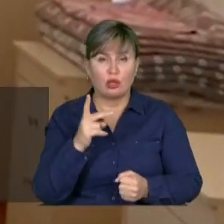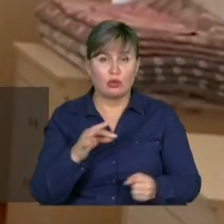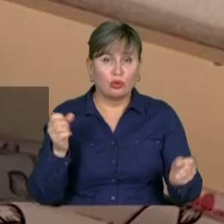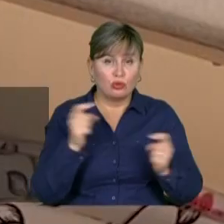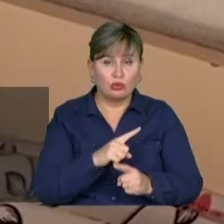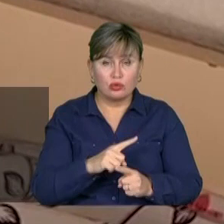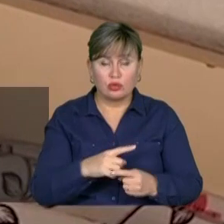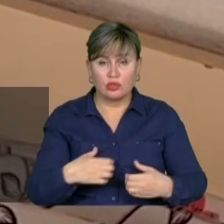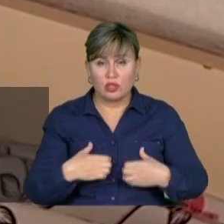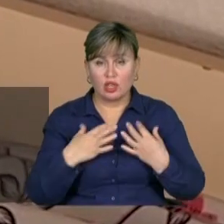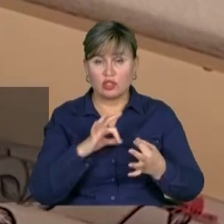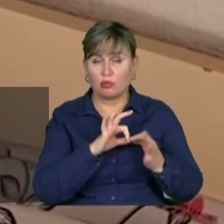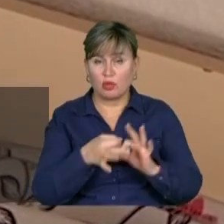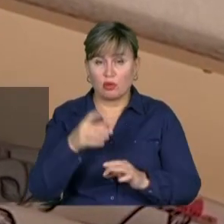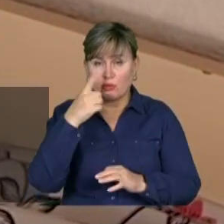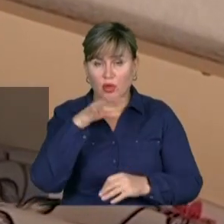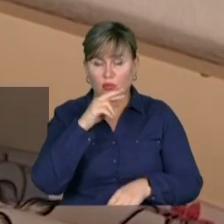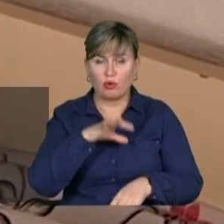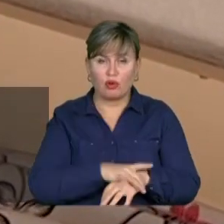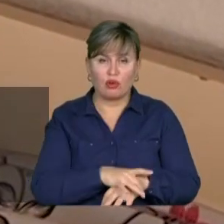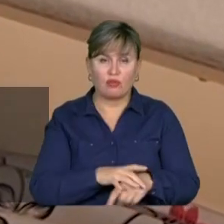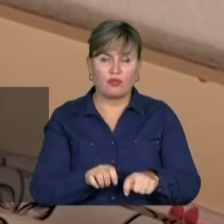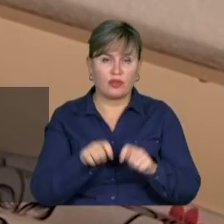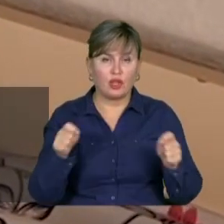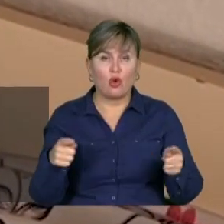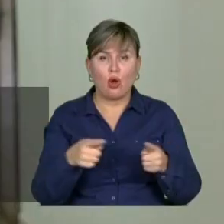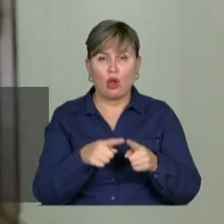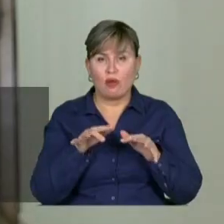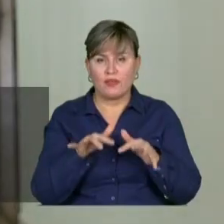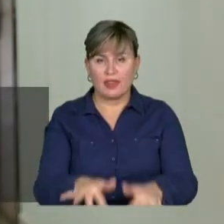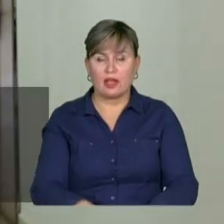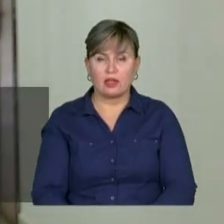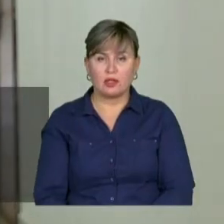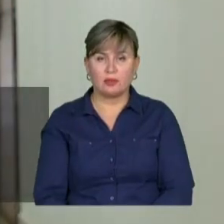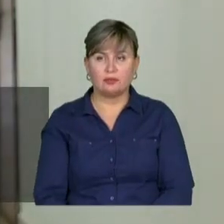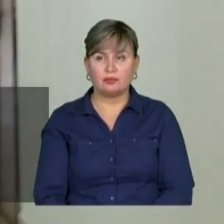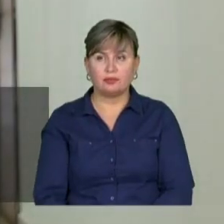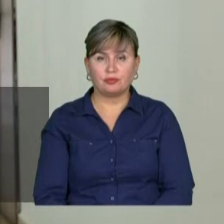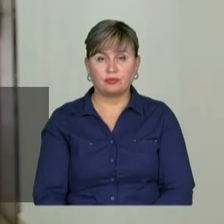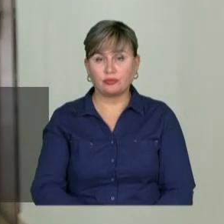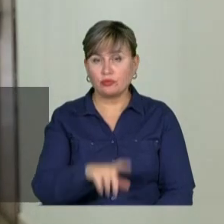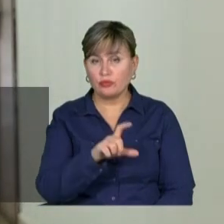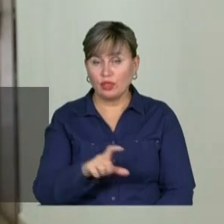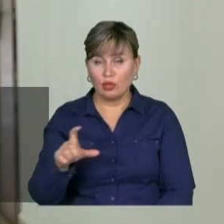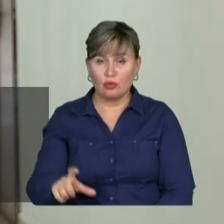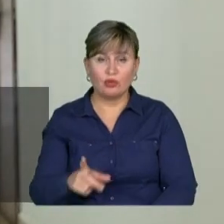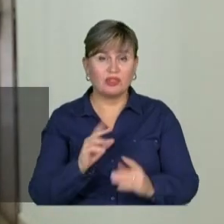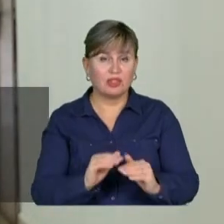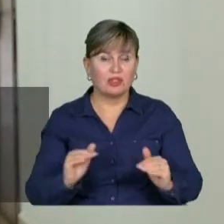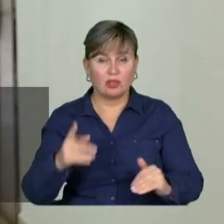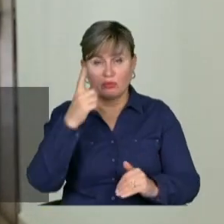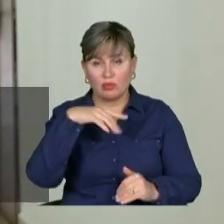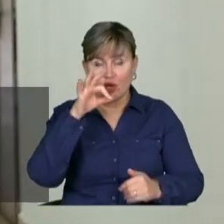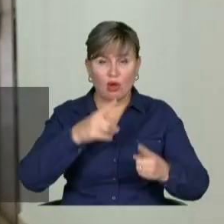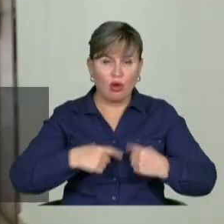выяснились ужасные подробности. В полиции по факту завели уголовное дело. Сотрудниками ювенальной полиции, органами опеки